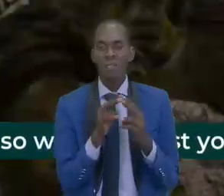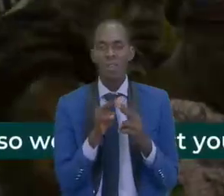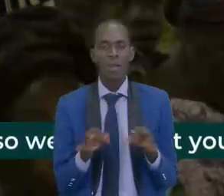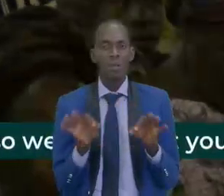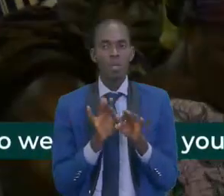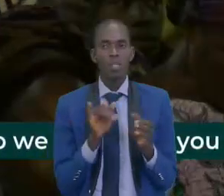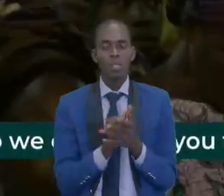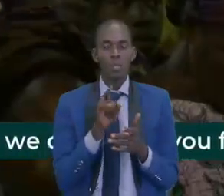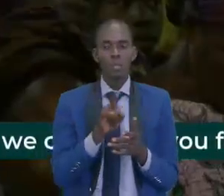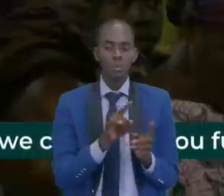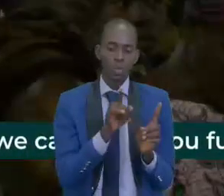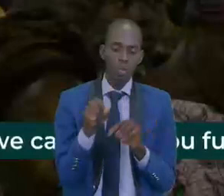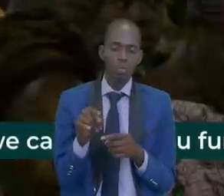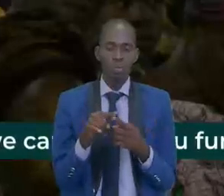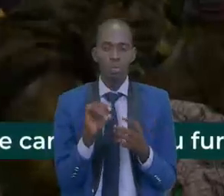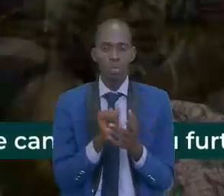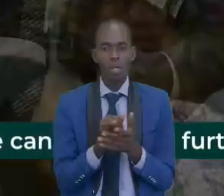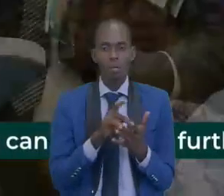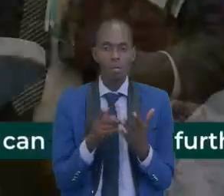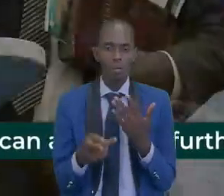lunch with Christ.